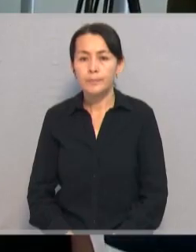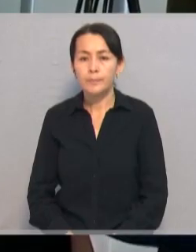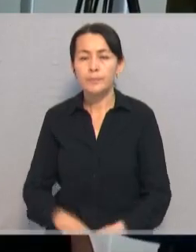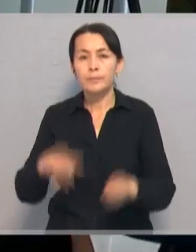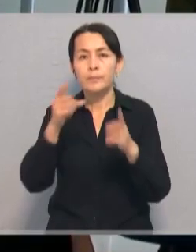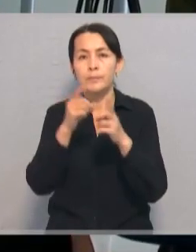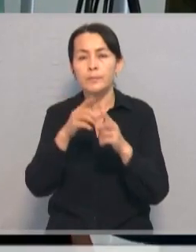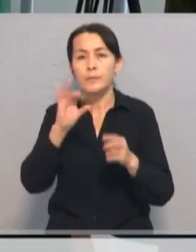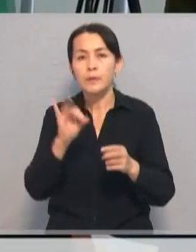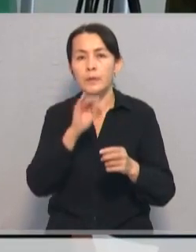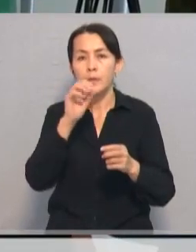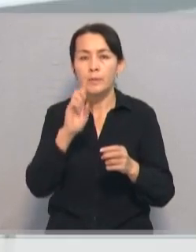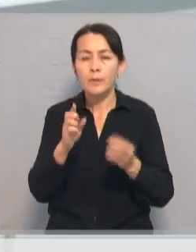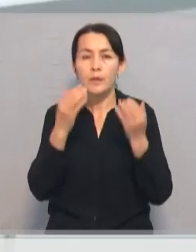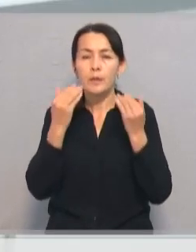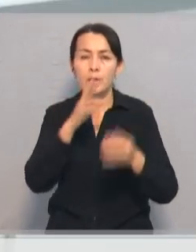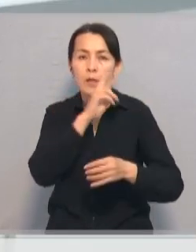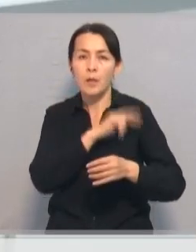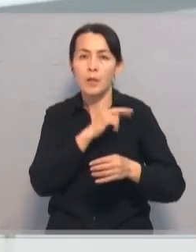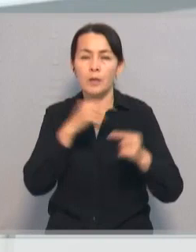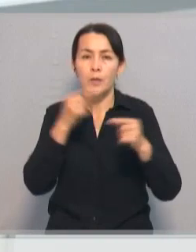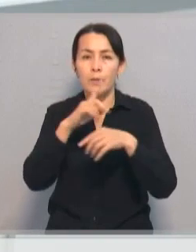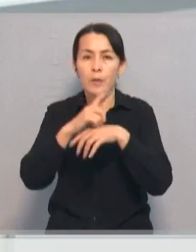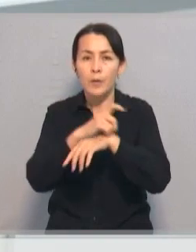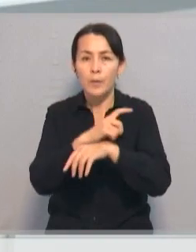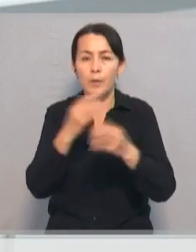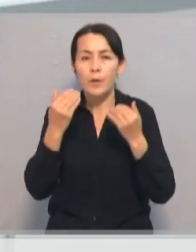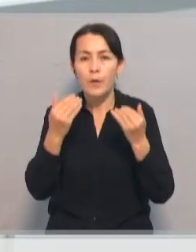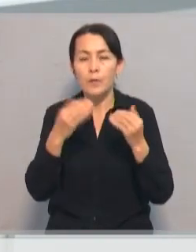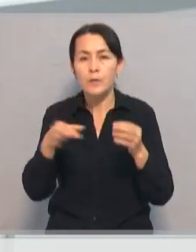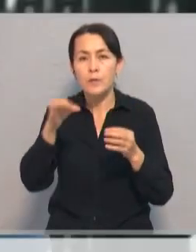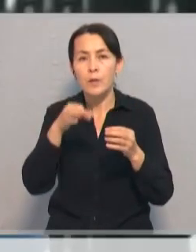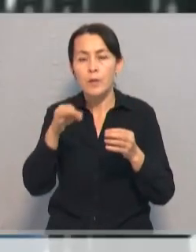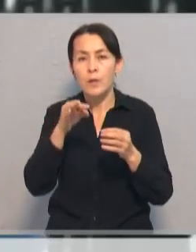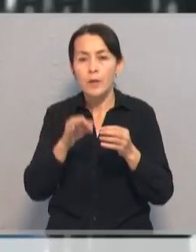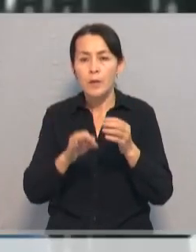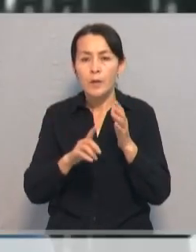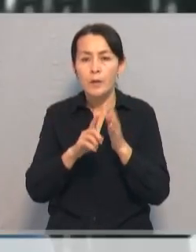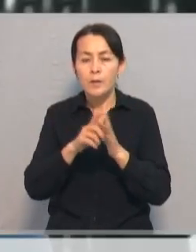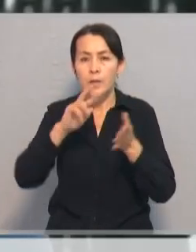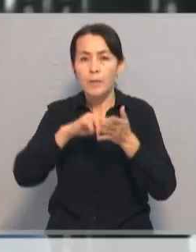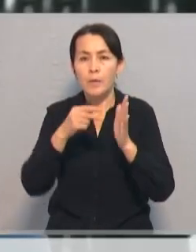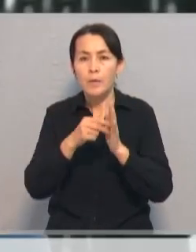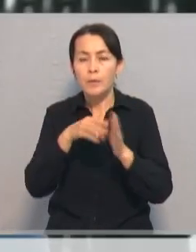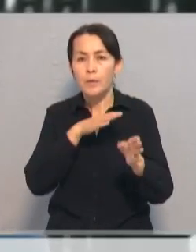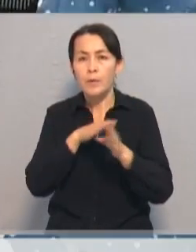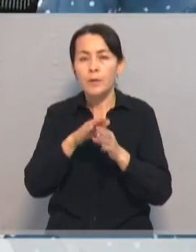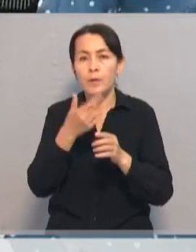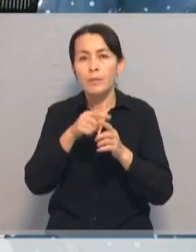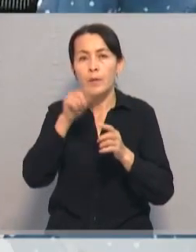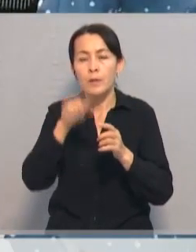По словам Ибрагима Бегасилова, работы против марокканской саранчи в регионе осуществляются в плановом порядке. При